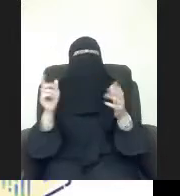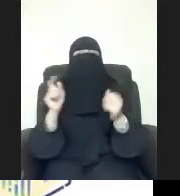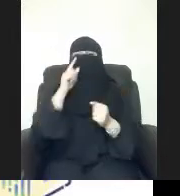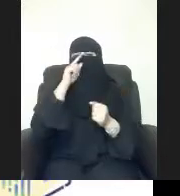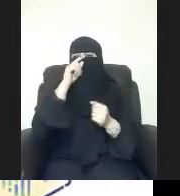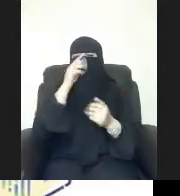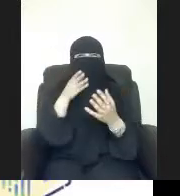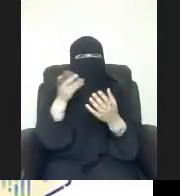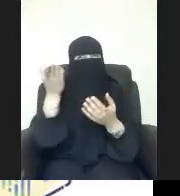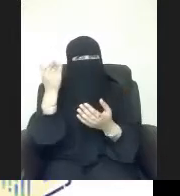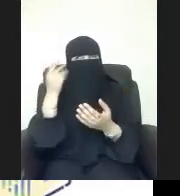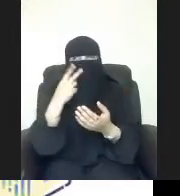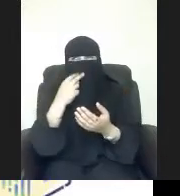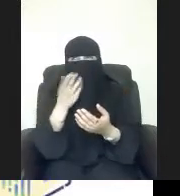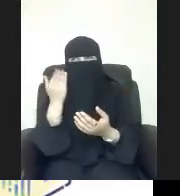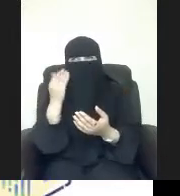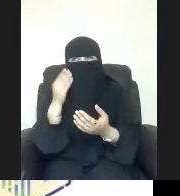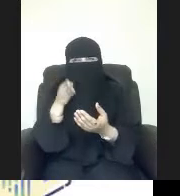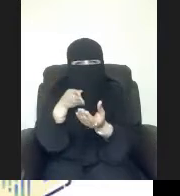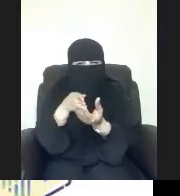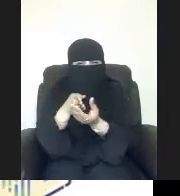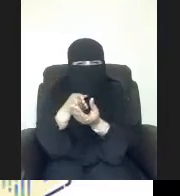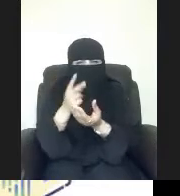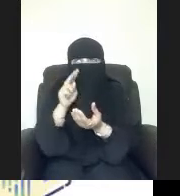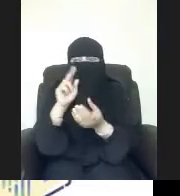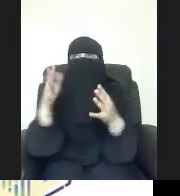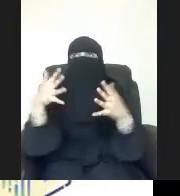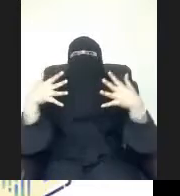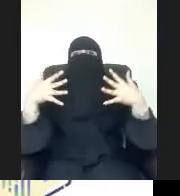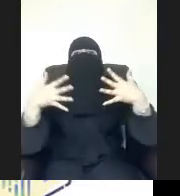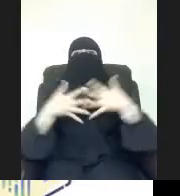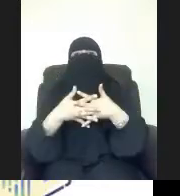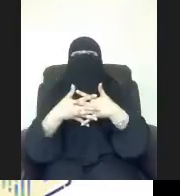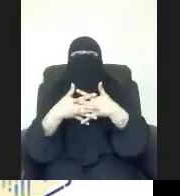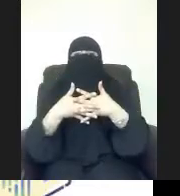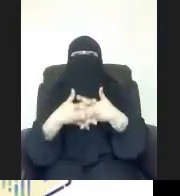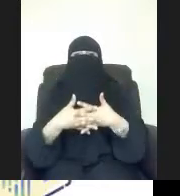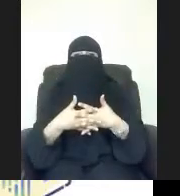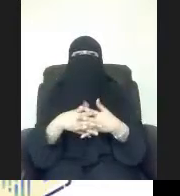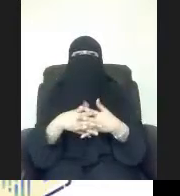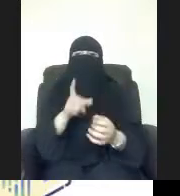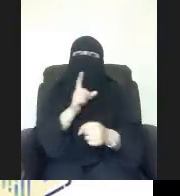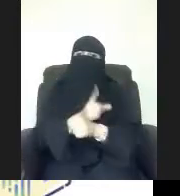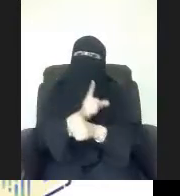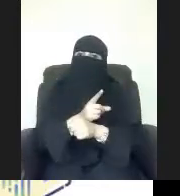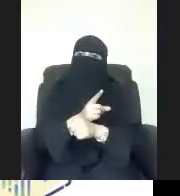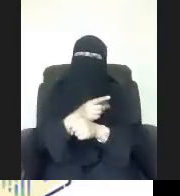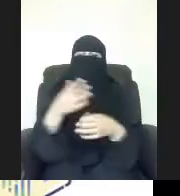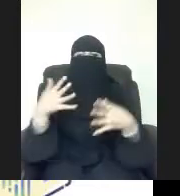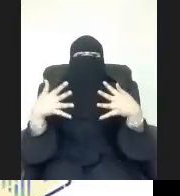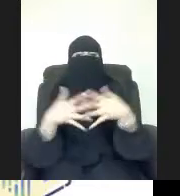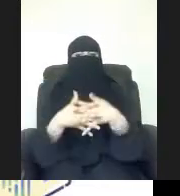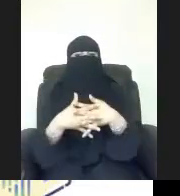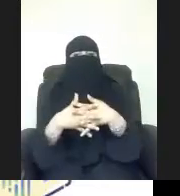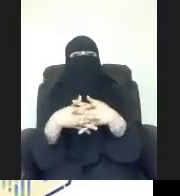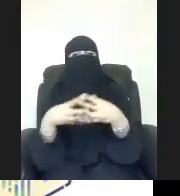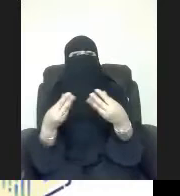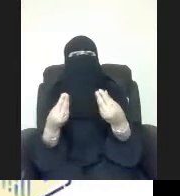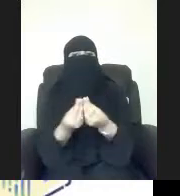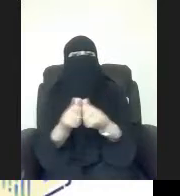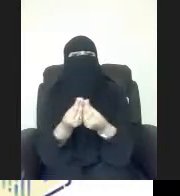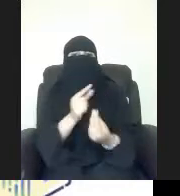حل أستطيع أن أجعل الطالب يعود إلى المعلم مرة أخرى. فخرج مفهوم التعلم